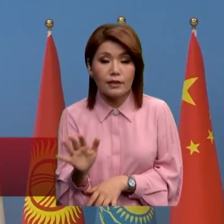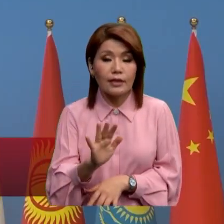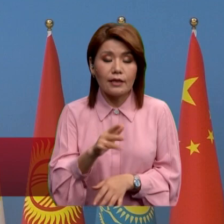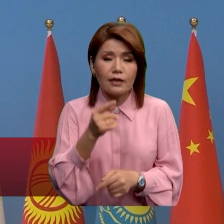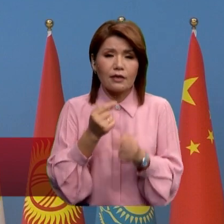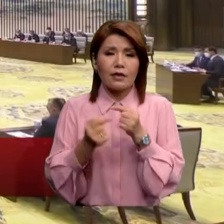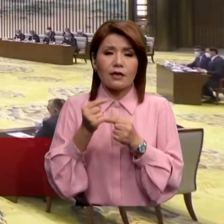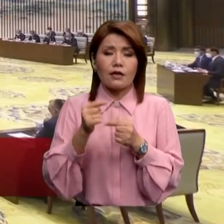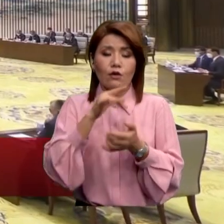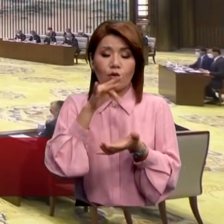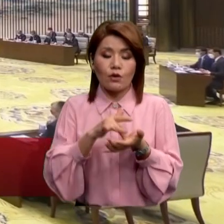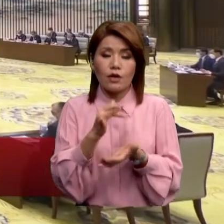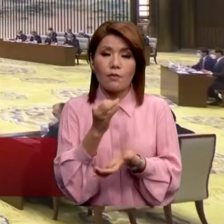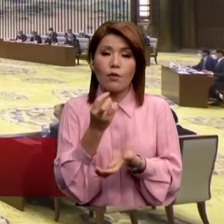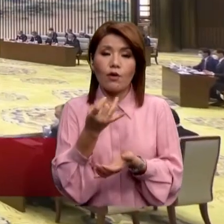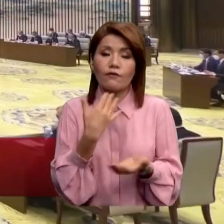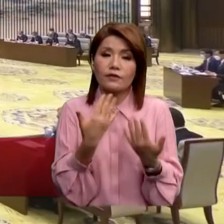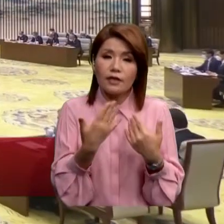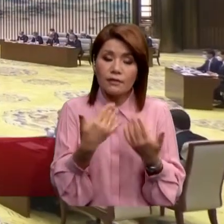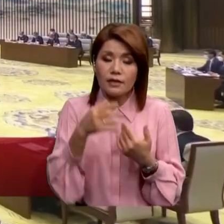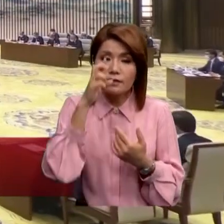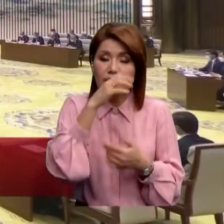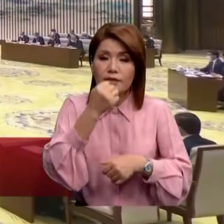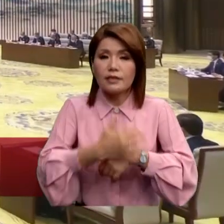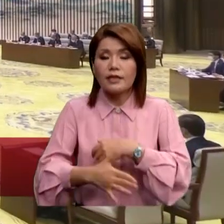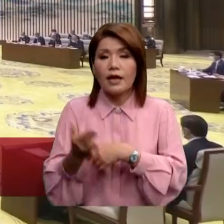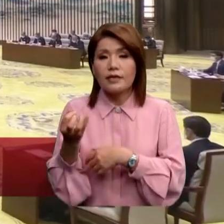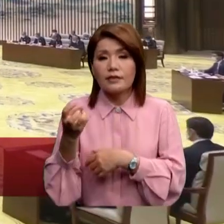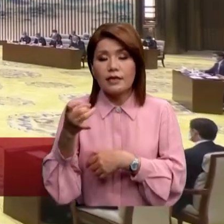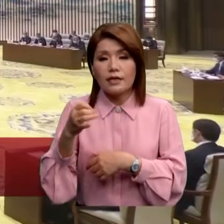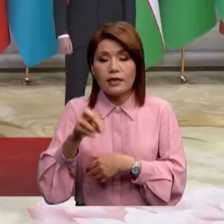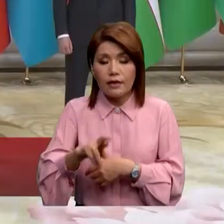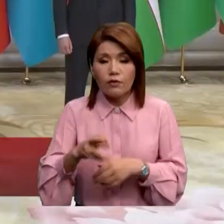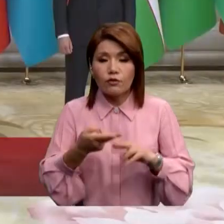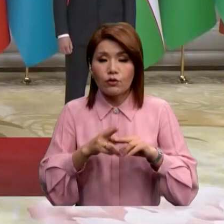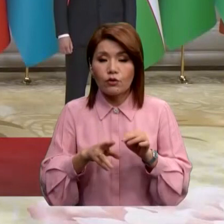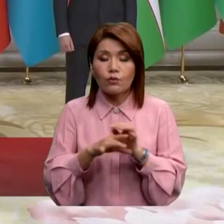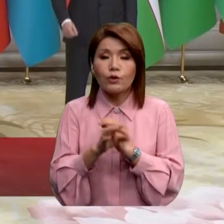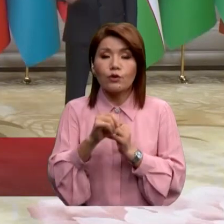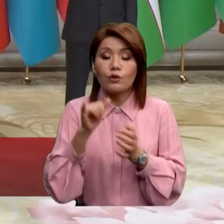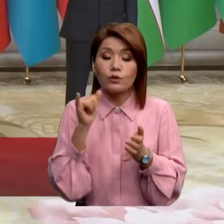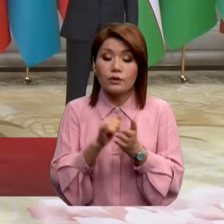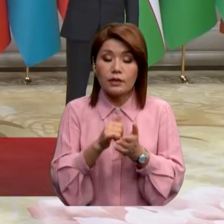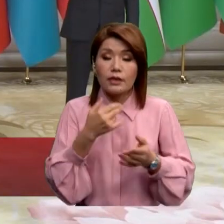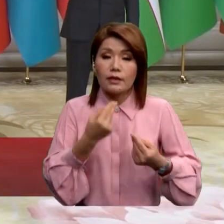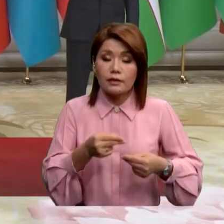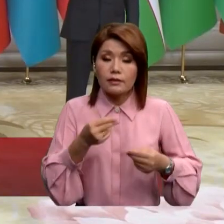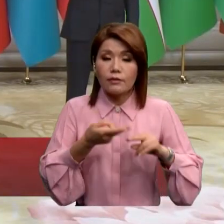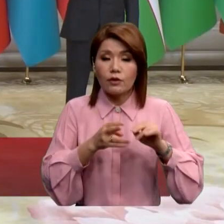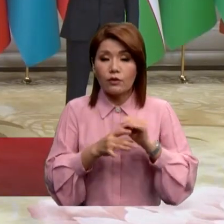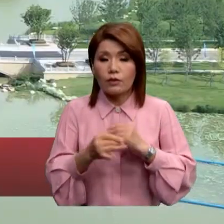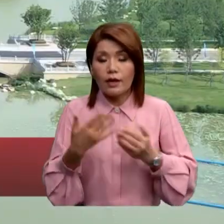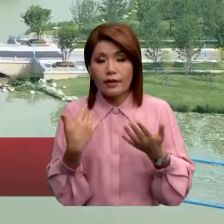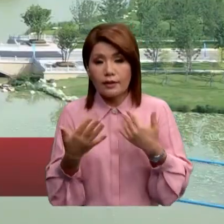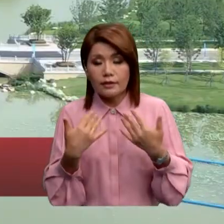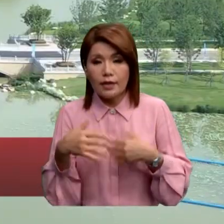городе Сиане, началась новая эпоха взаимоотношений стран Центральной Азии и Поднебесной. Впервые с момента установления дипломатических отношений